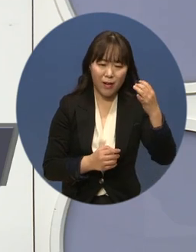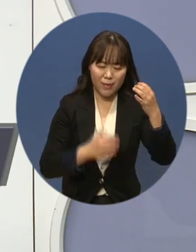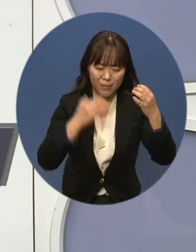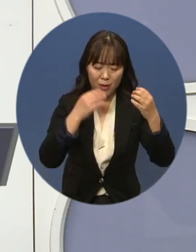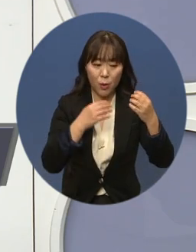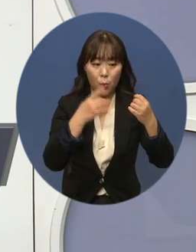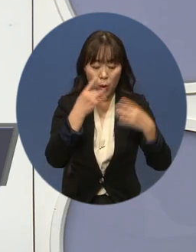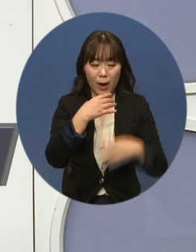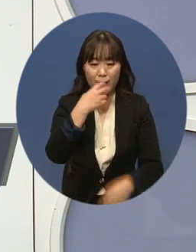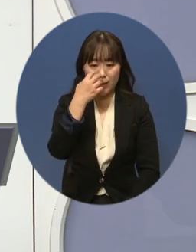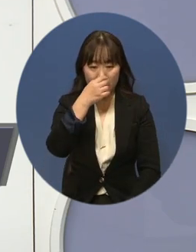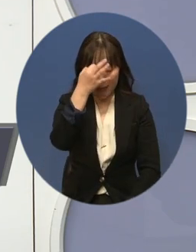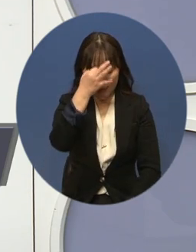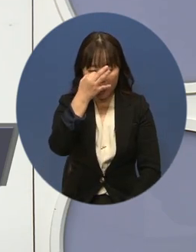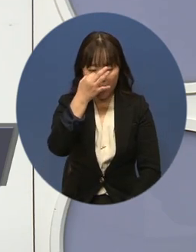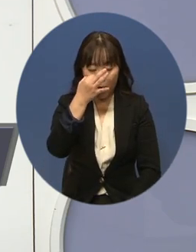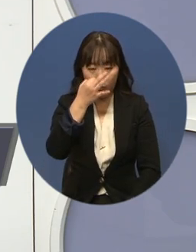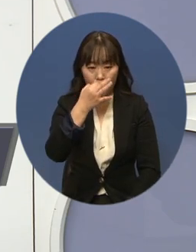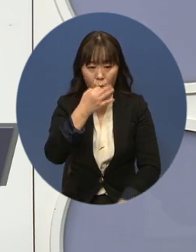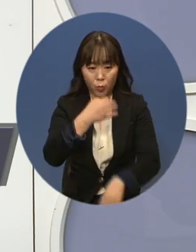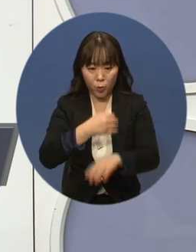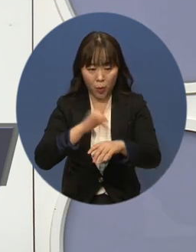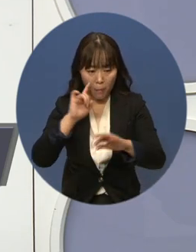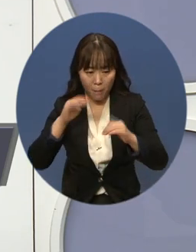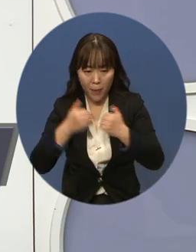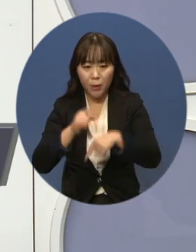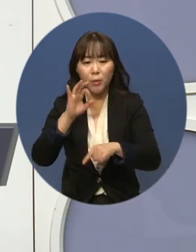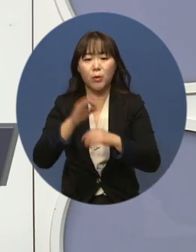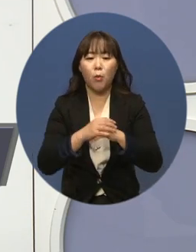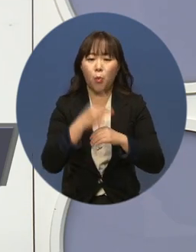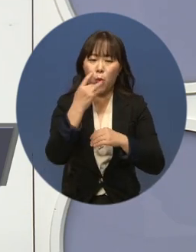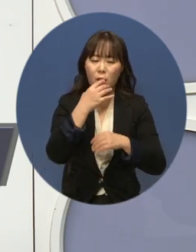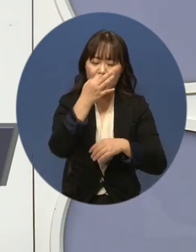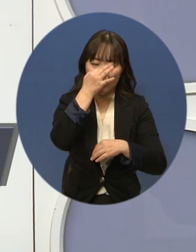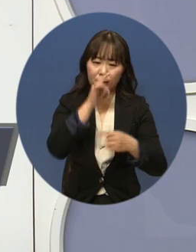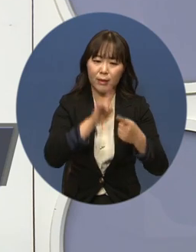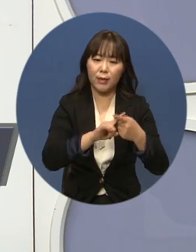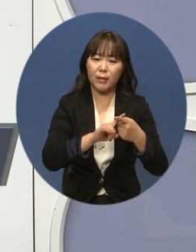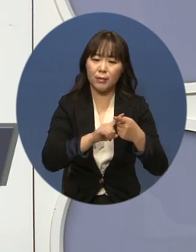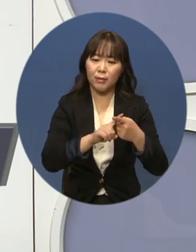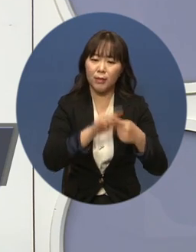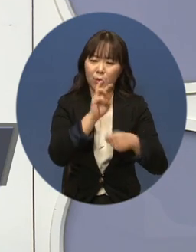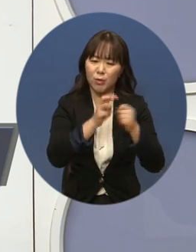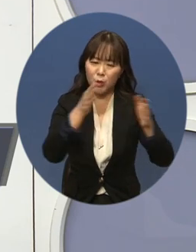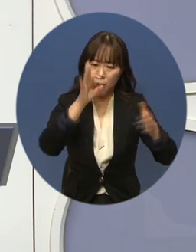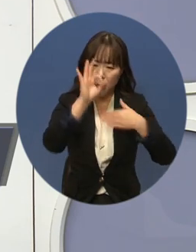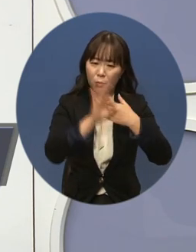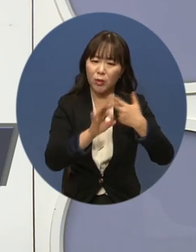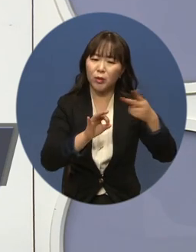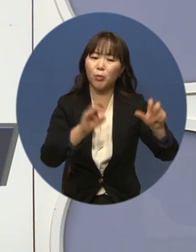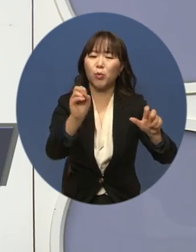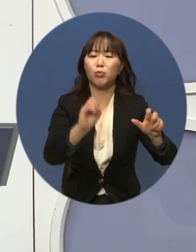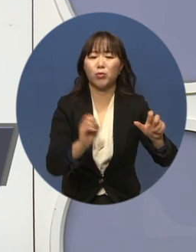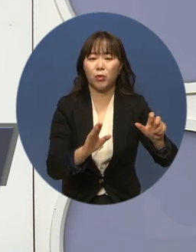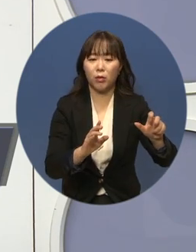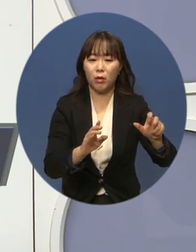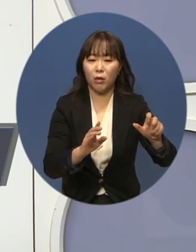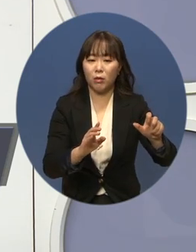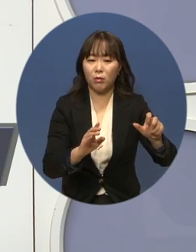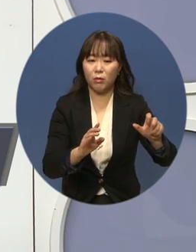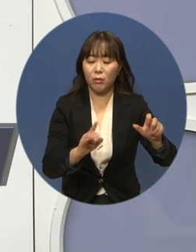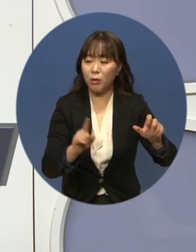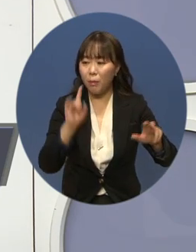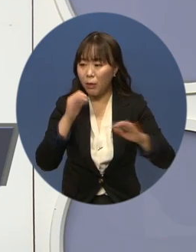따져보면 지방자치 30년 동안 순기능이 저는 한 75%쯤 된다고 봅니다. 아. 역기능은 이제 시장,